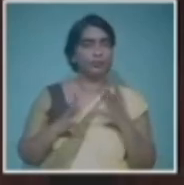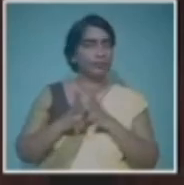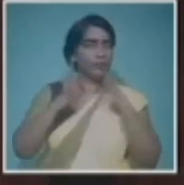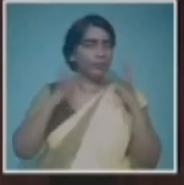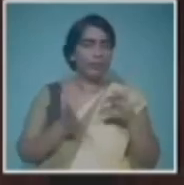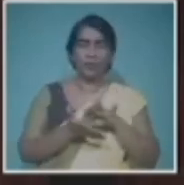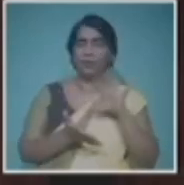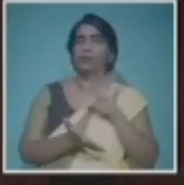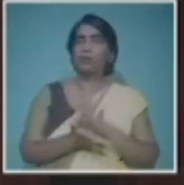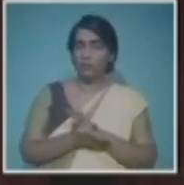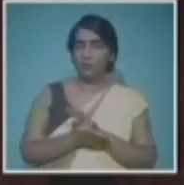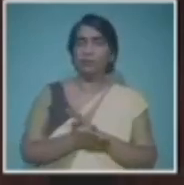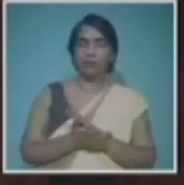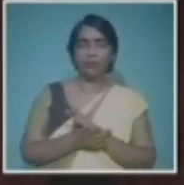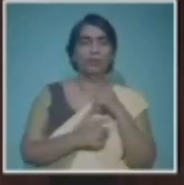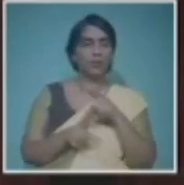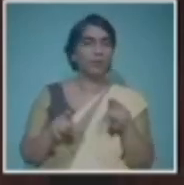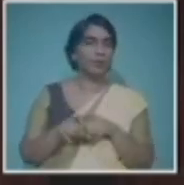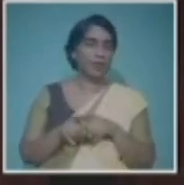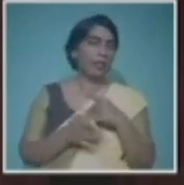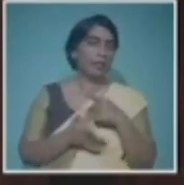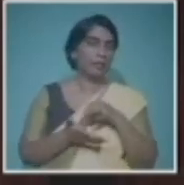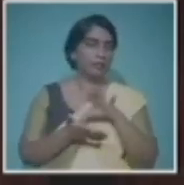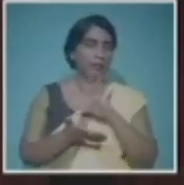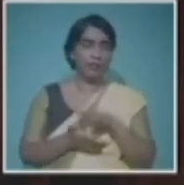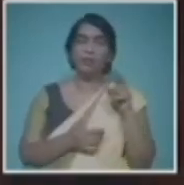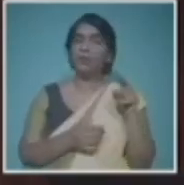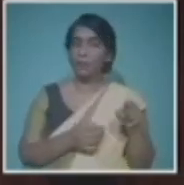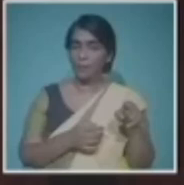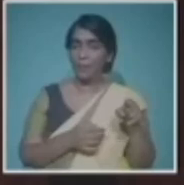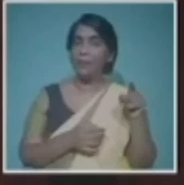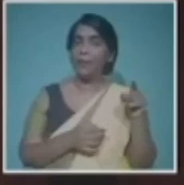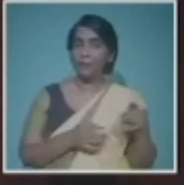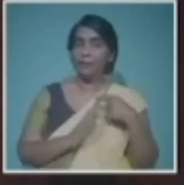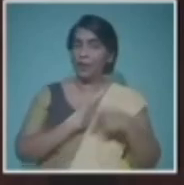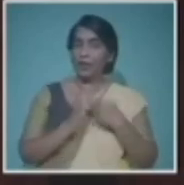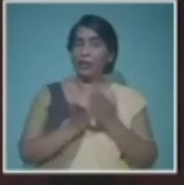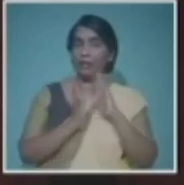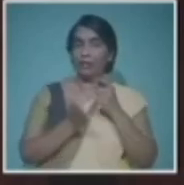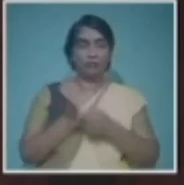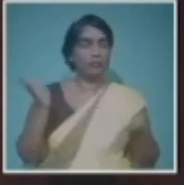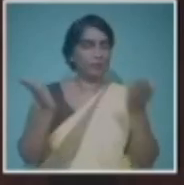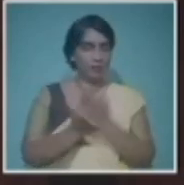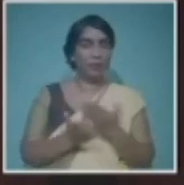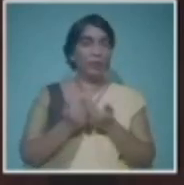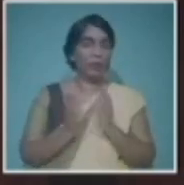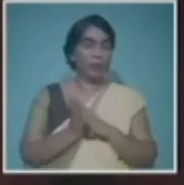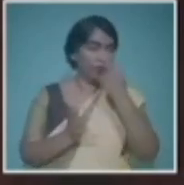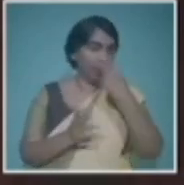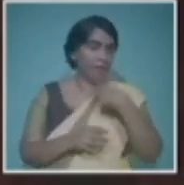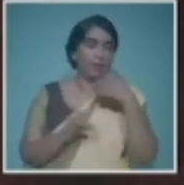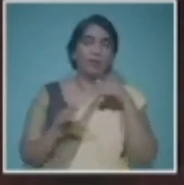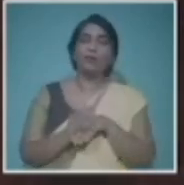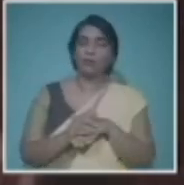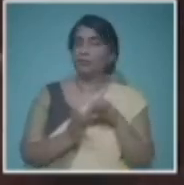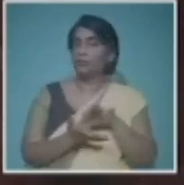දැවැන්තම තීන්දුව රැඩිකල්ම තීන්දුව උනේ ඒ තීන්දුව තමයි ඒ ඉන්දුලංකා ගිවිසුම සම්බන්ධව තමන්ගේ හෘද සාක්ෂිය තුල